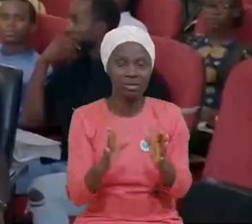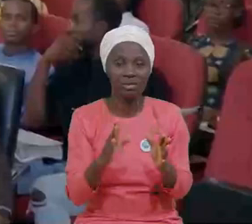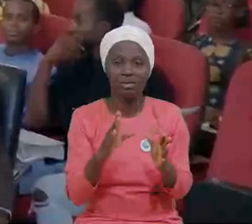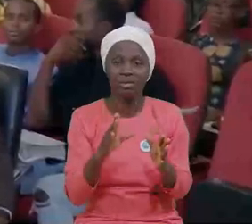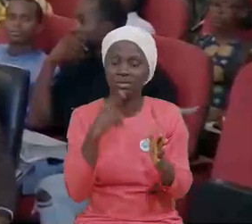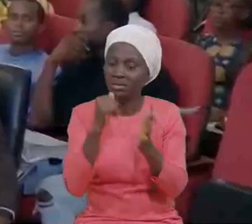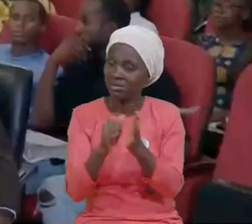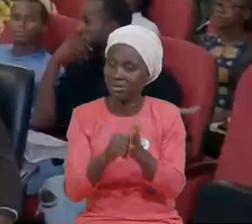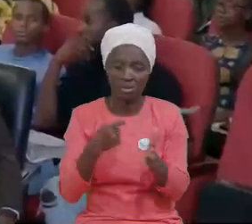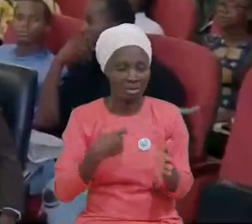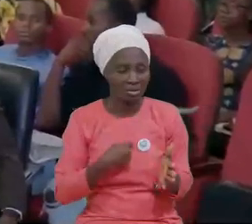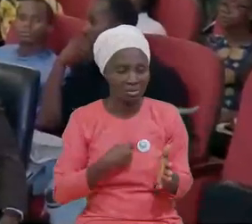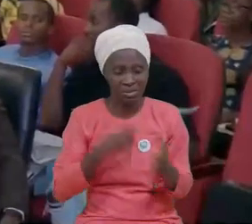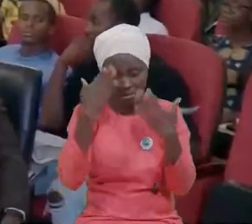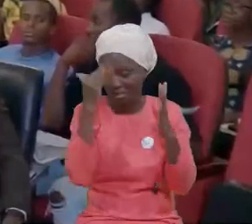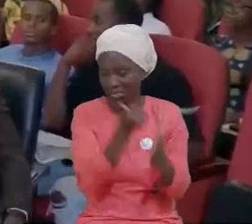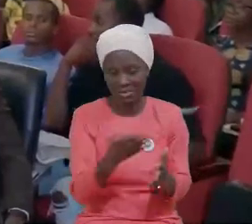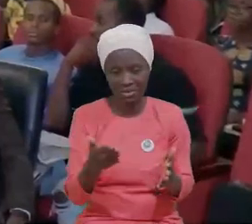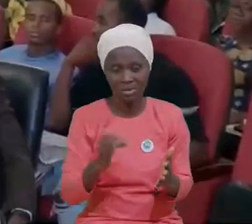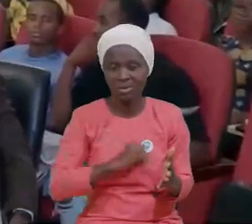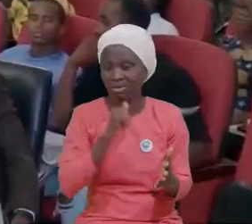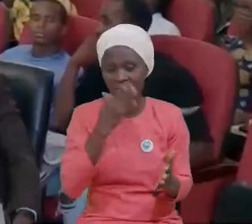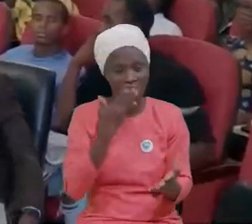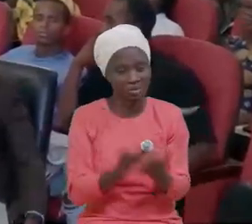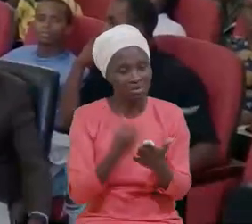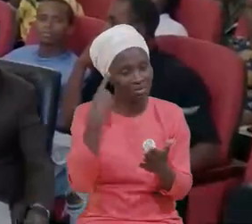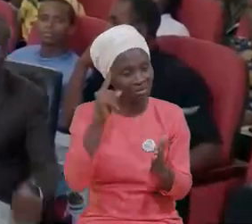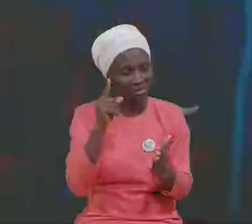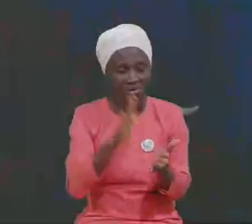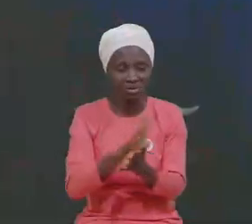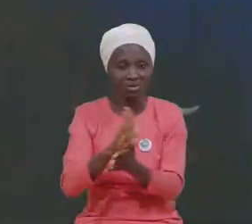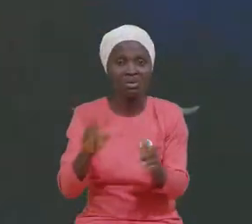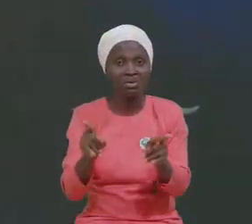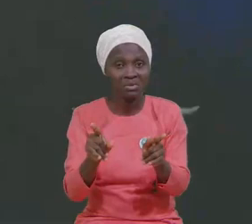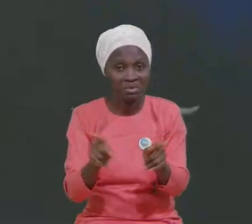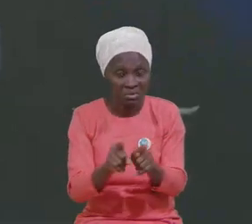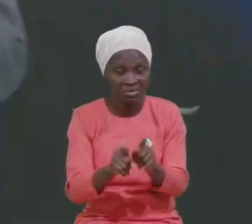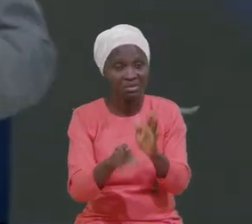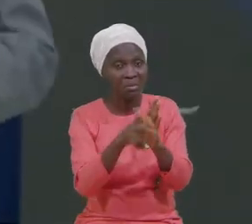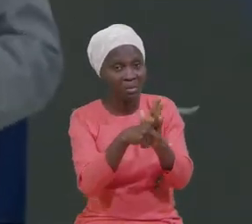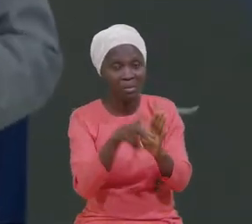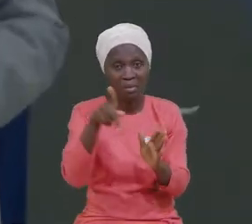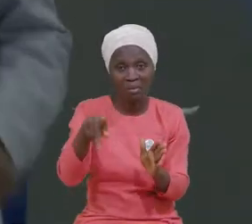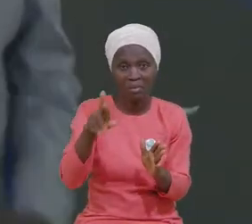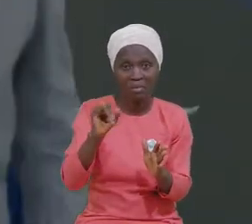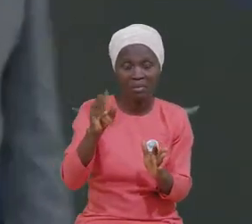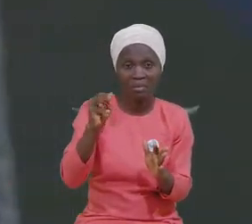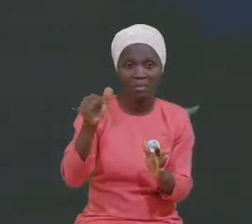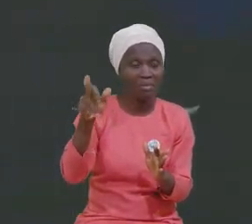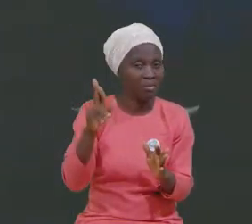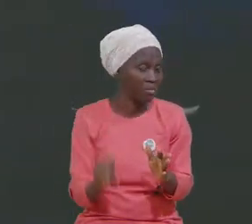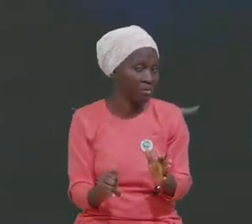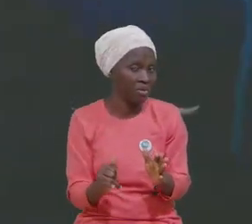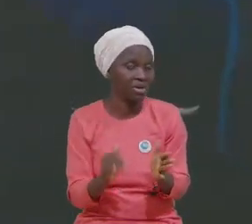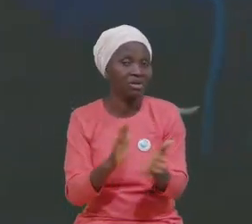renvoyé. Que je ne suis pas digne pour l'école, même pour le primaire, pour ne même pas parler du secondaire ou bien de